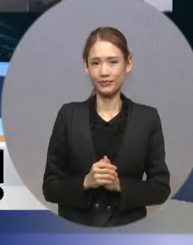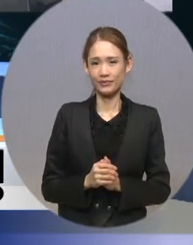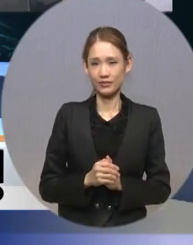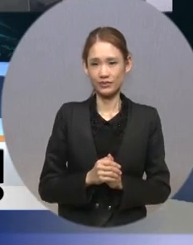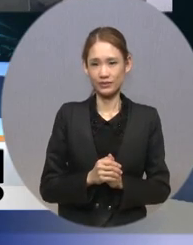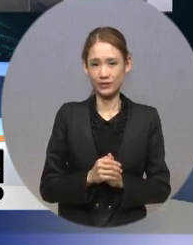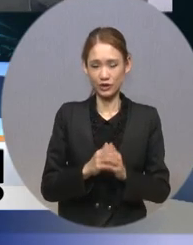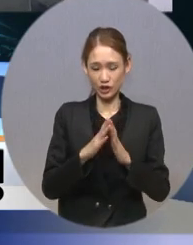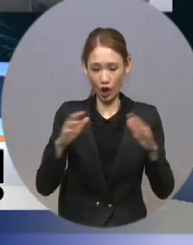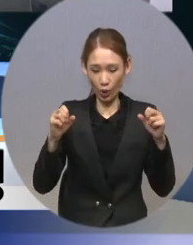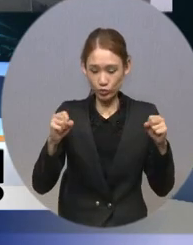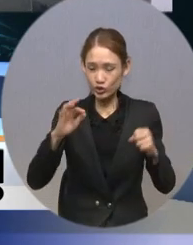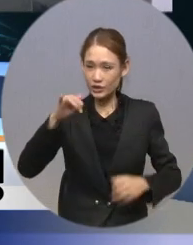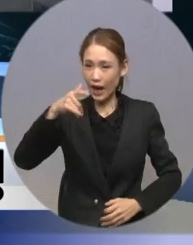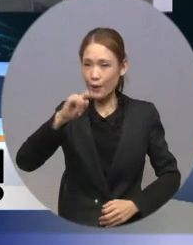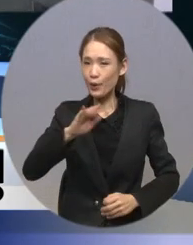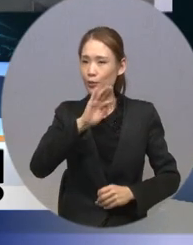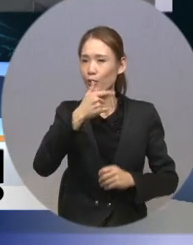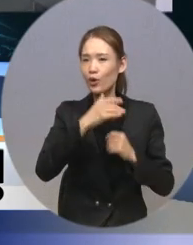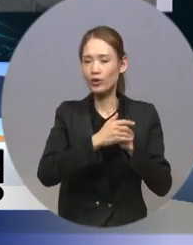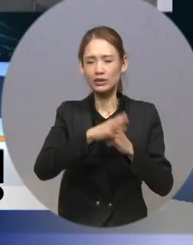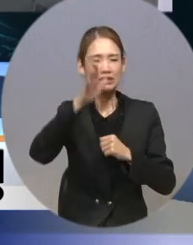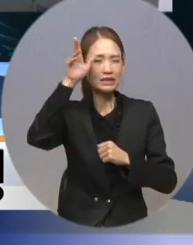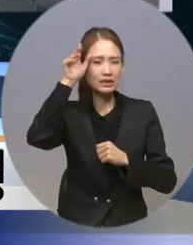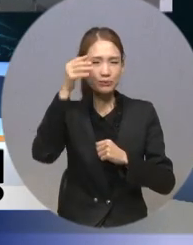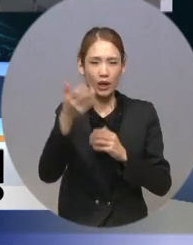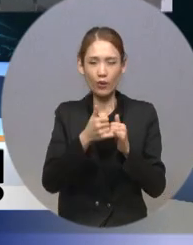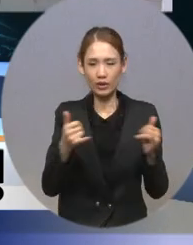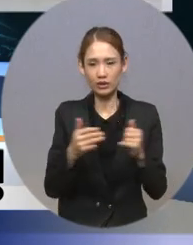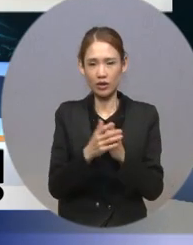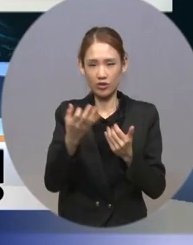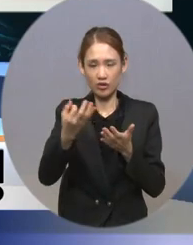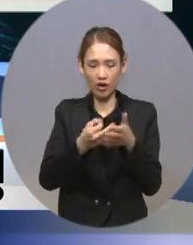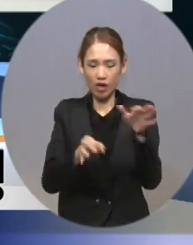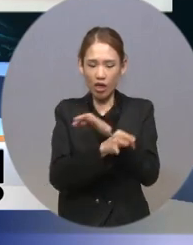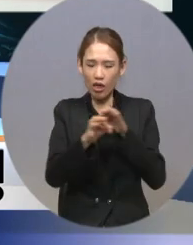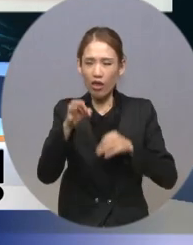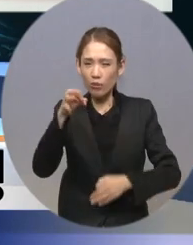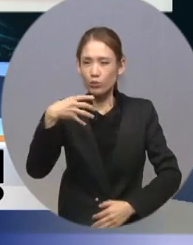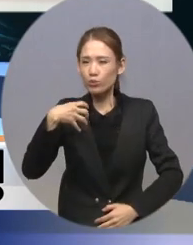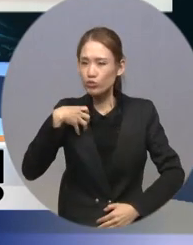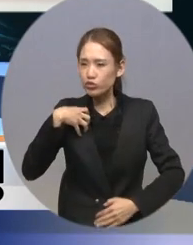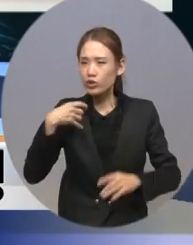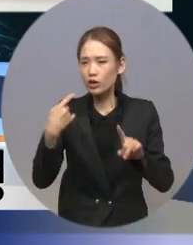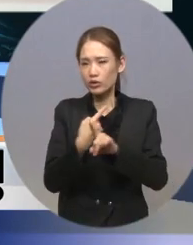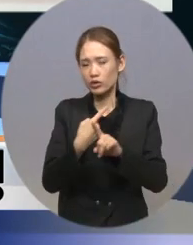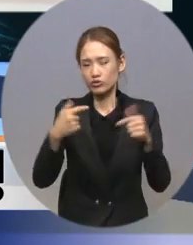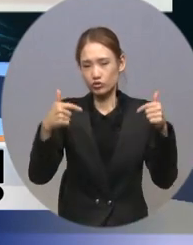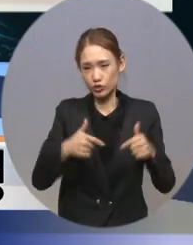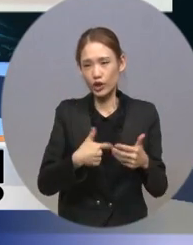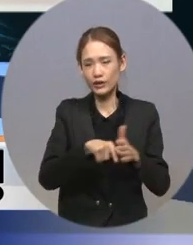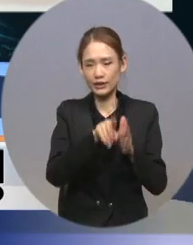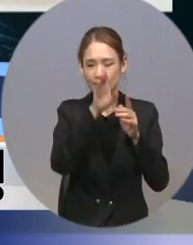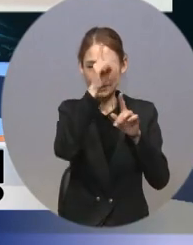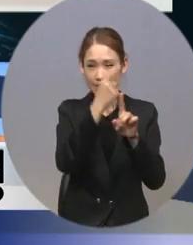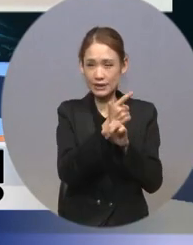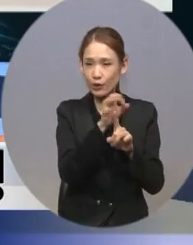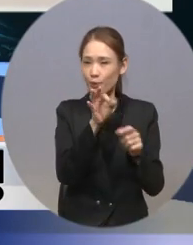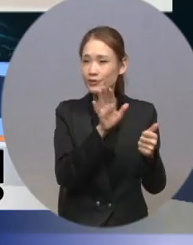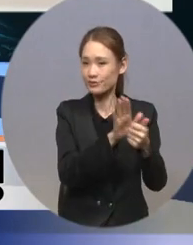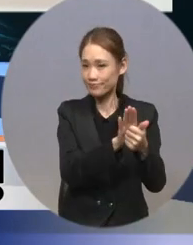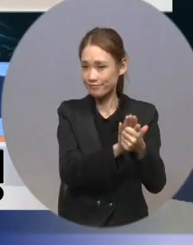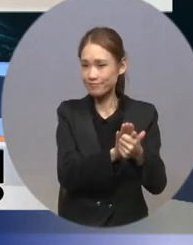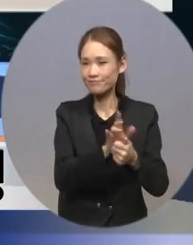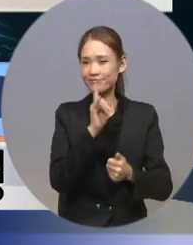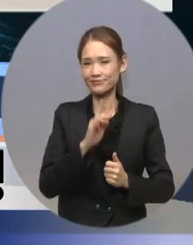전북 남원시 보건소가 치매 환자들의 경제적 부담을 덜어주기 위해 치료비 지원에 나섭니다. 보도에 신서유